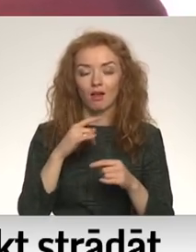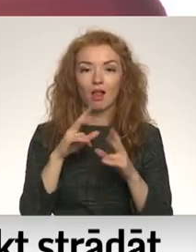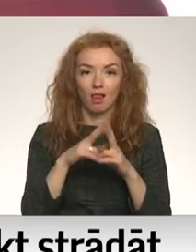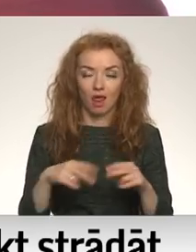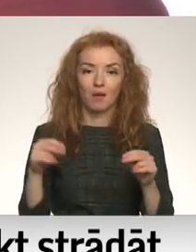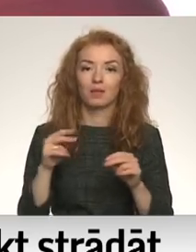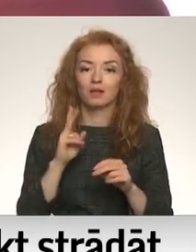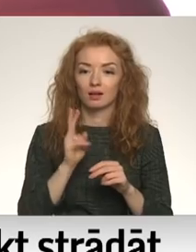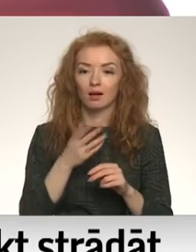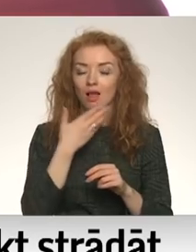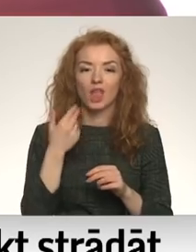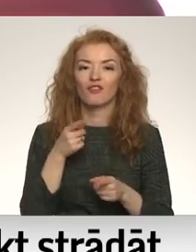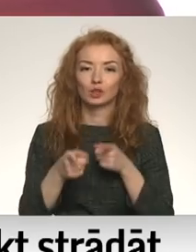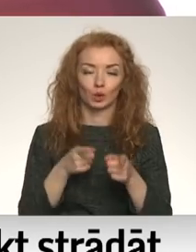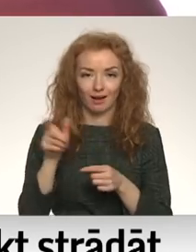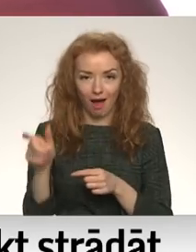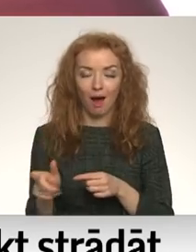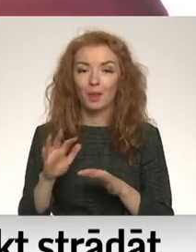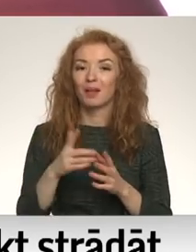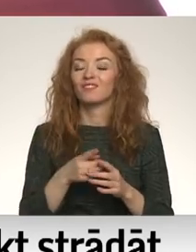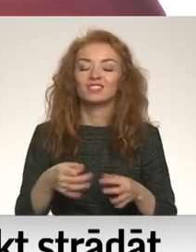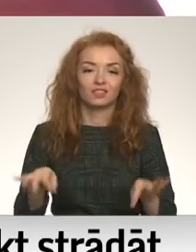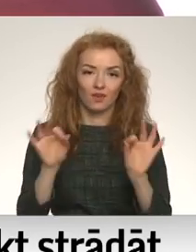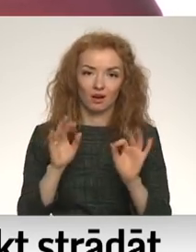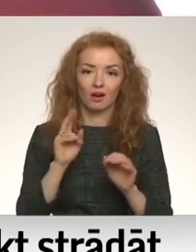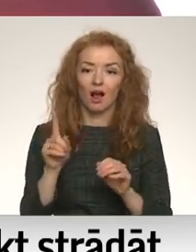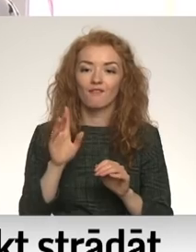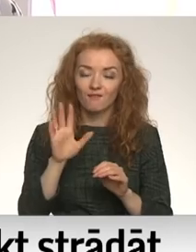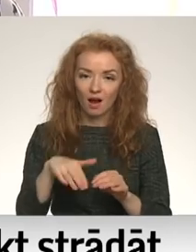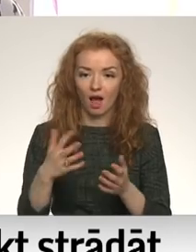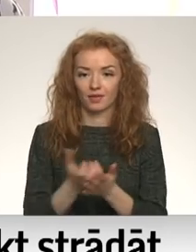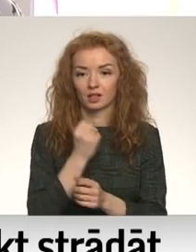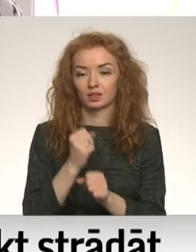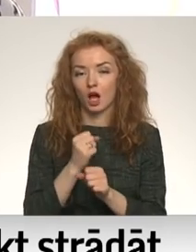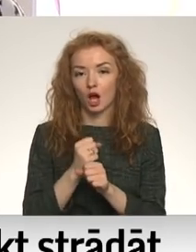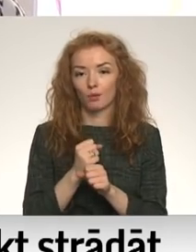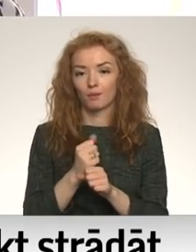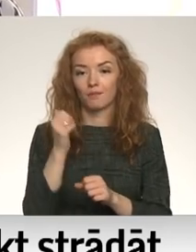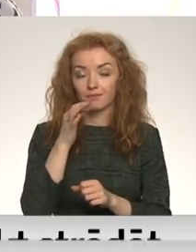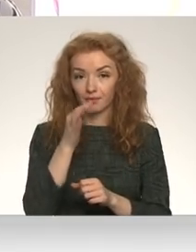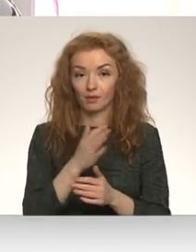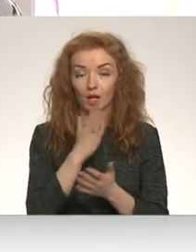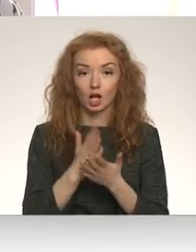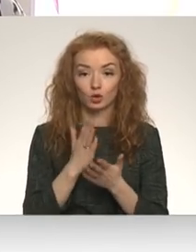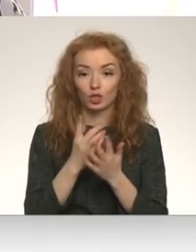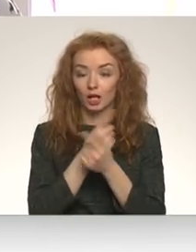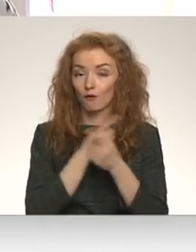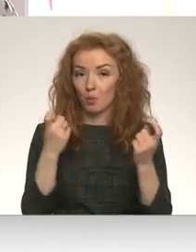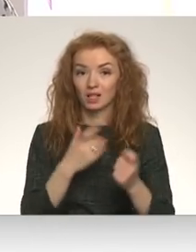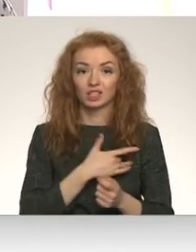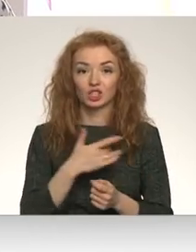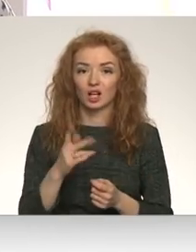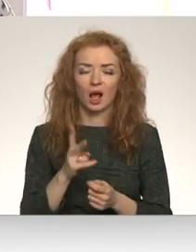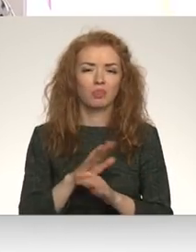kārtā neesot izlutināti, bet pats svarīgākais esot atrast darbu. Pēc esošās informācijas šķiet, ka